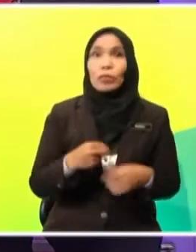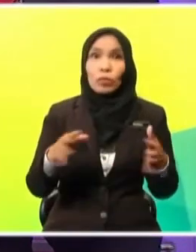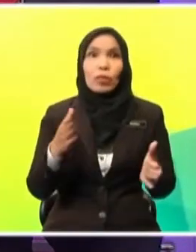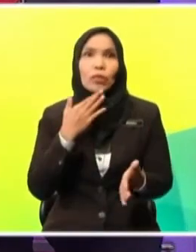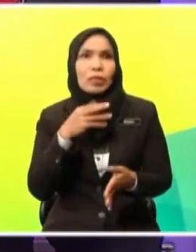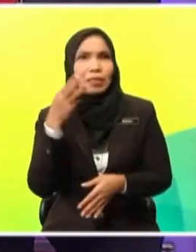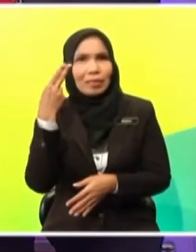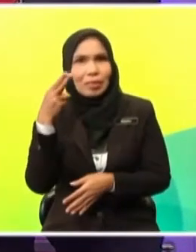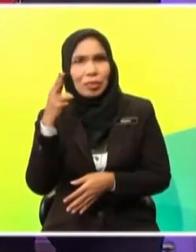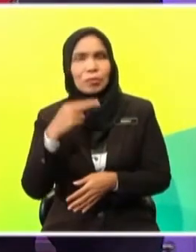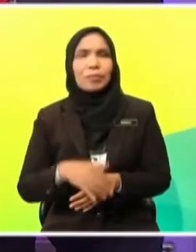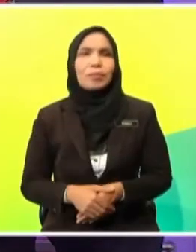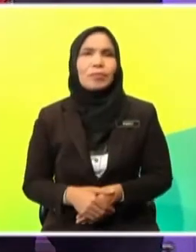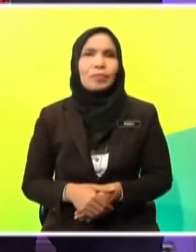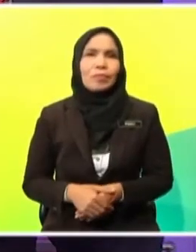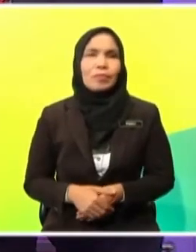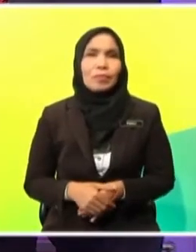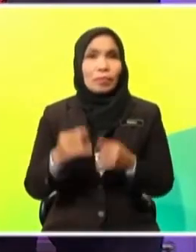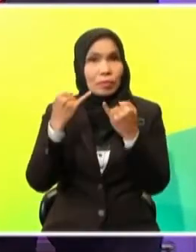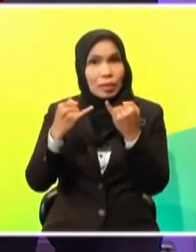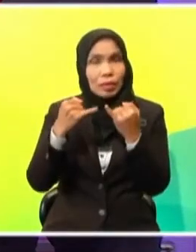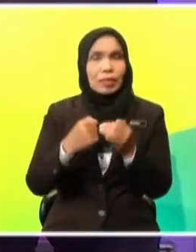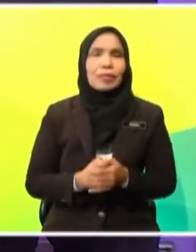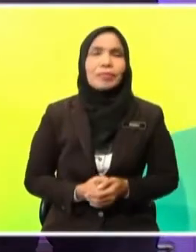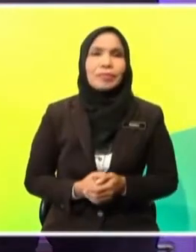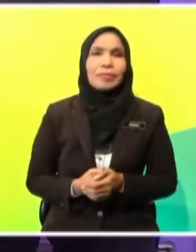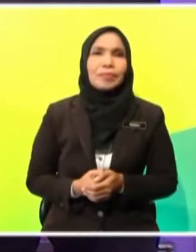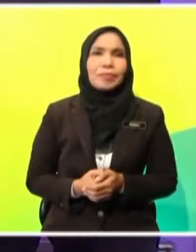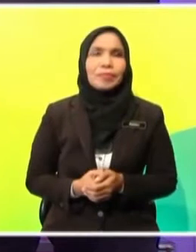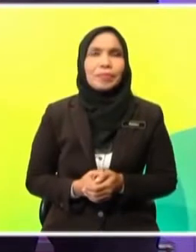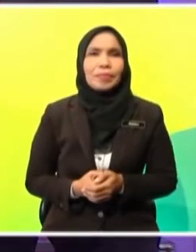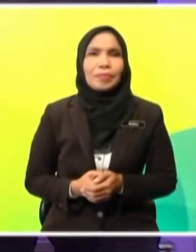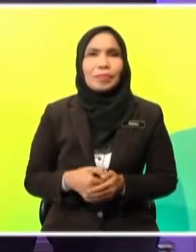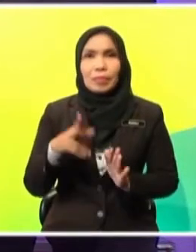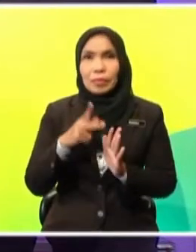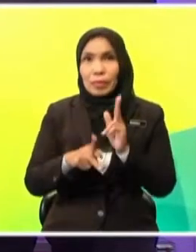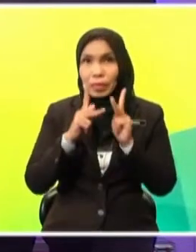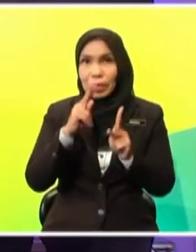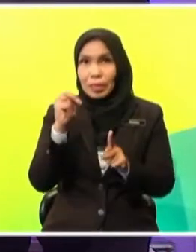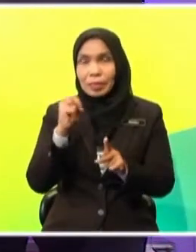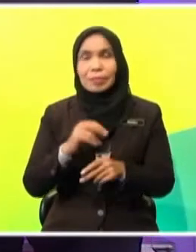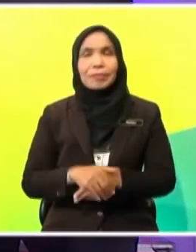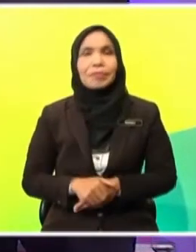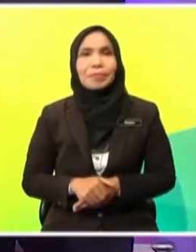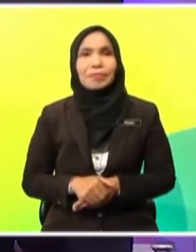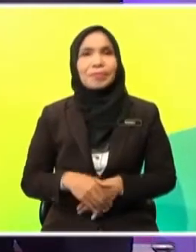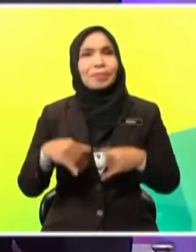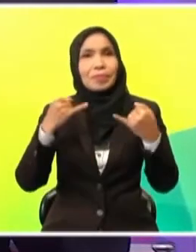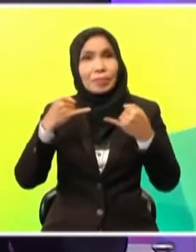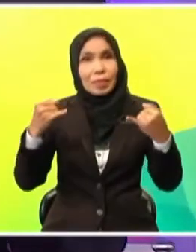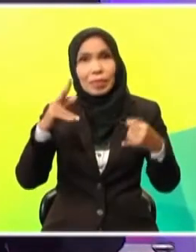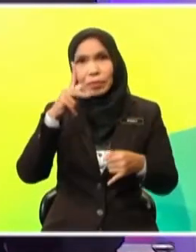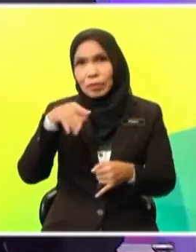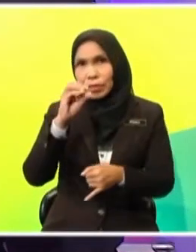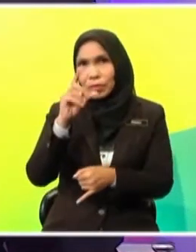Hai masuk di adalah ujung ayat atau ujung perkataan tersebut mesti huruf konsonan tetapi jenis pola kitten